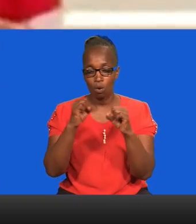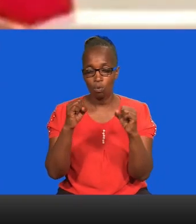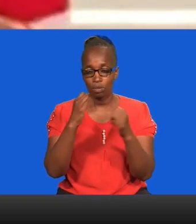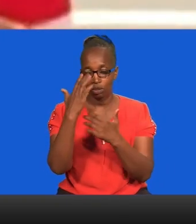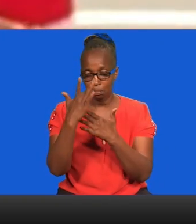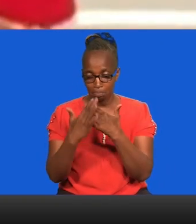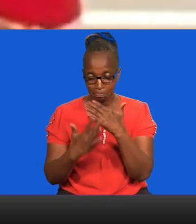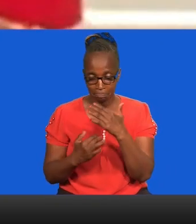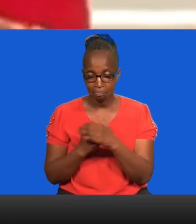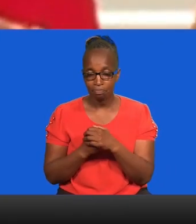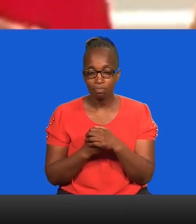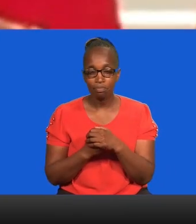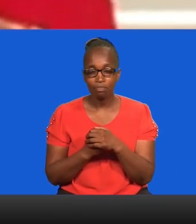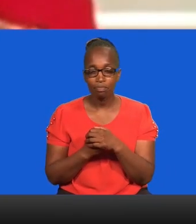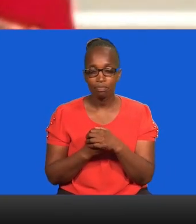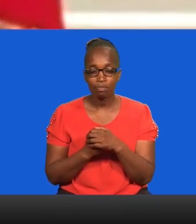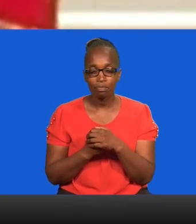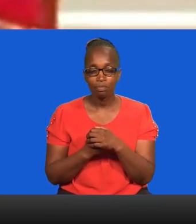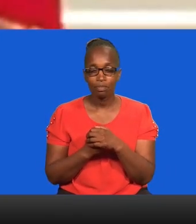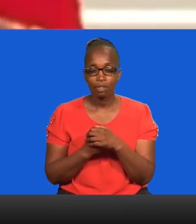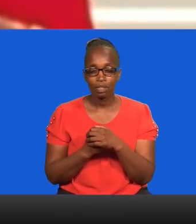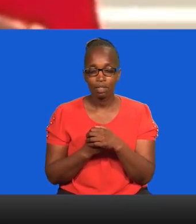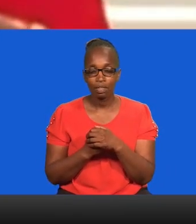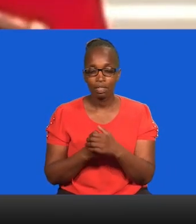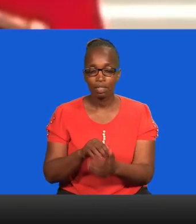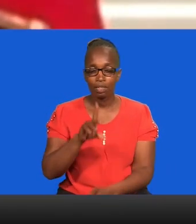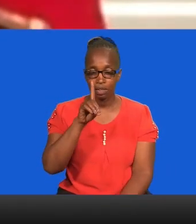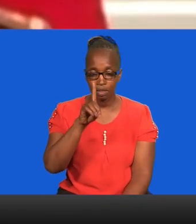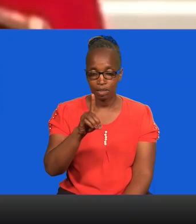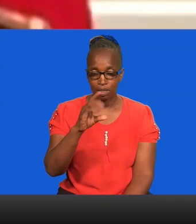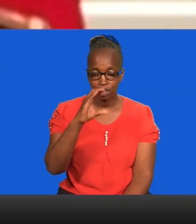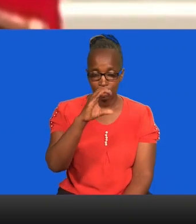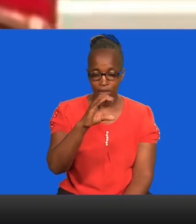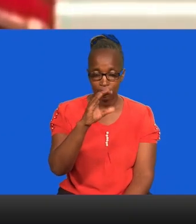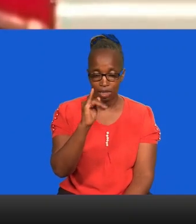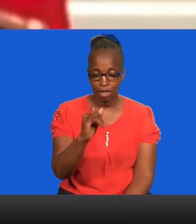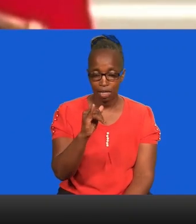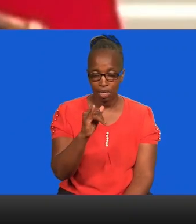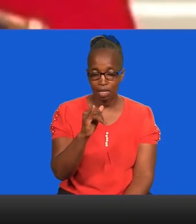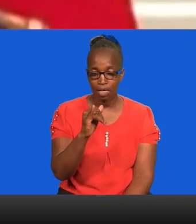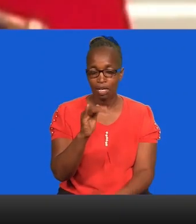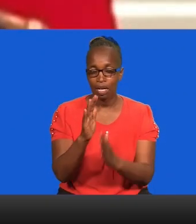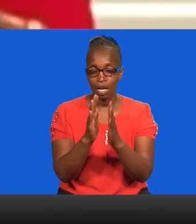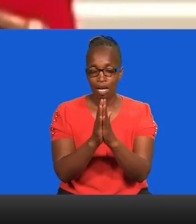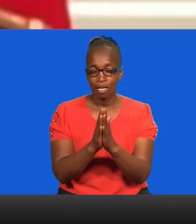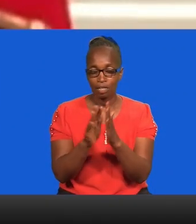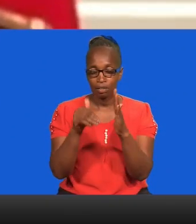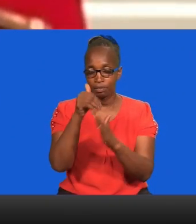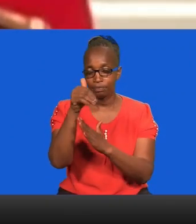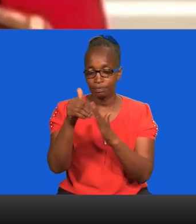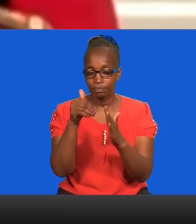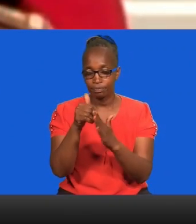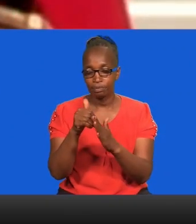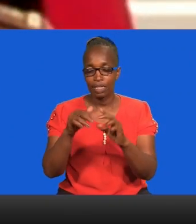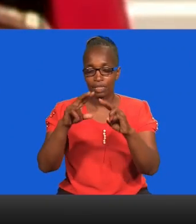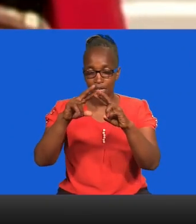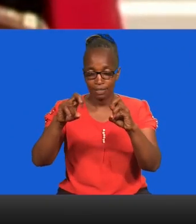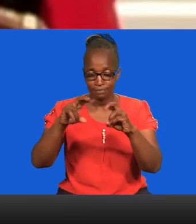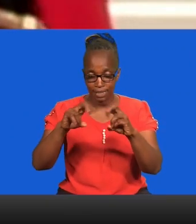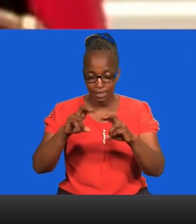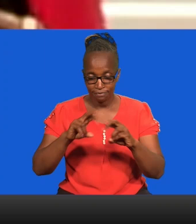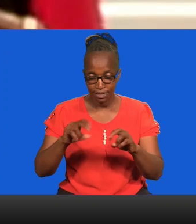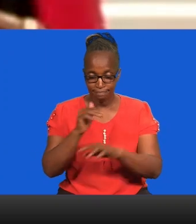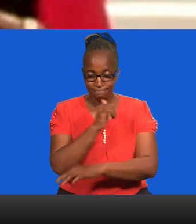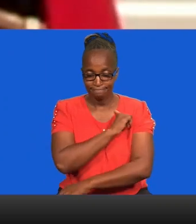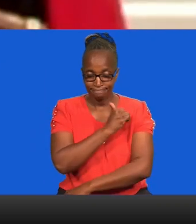And let me say this, that the DCI and all the investigative